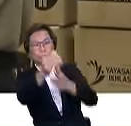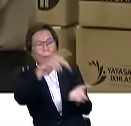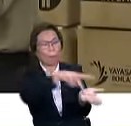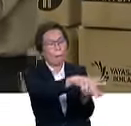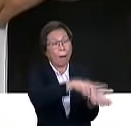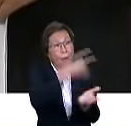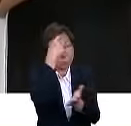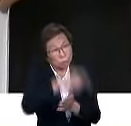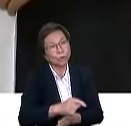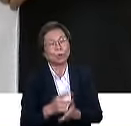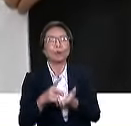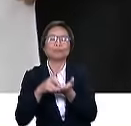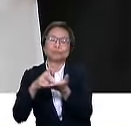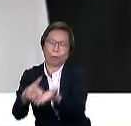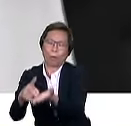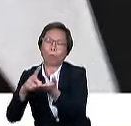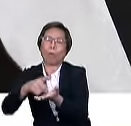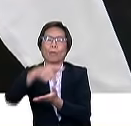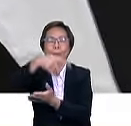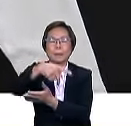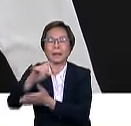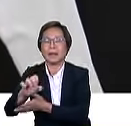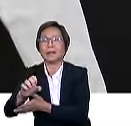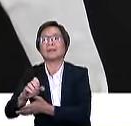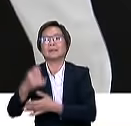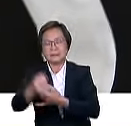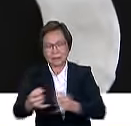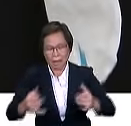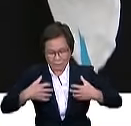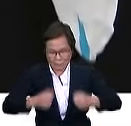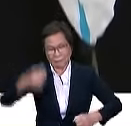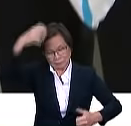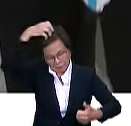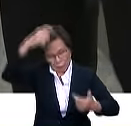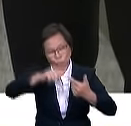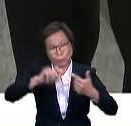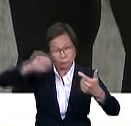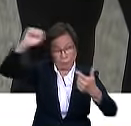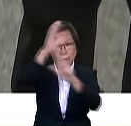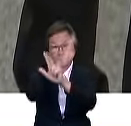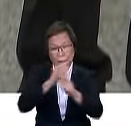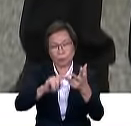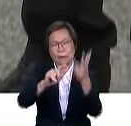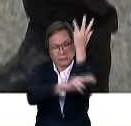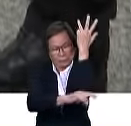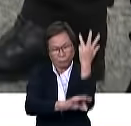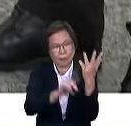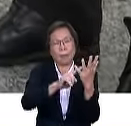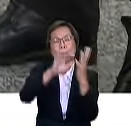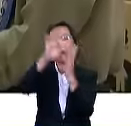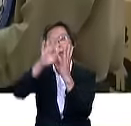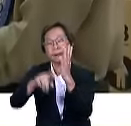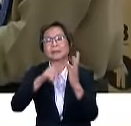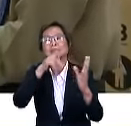RM3.24 juta bagi menghulurkan sumbangan peralatan kepada Jabatan Kesihatan di Selangor, Sabah, Sarawak, Negeri Sembilan, Pulau Pinang